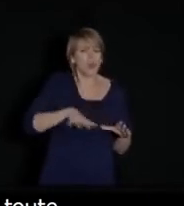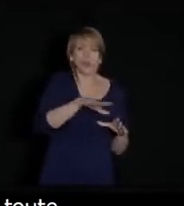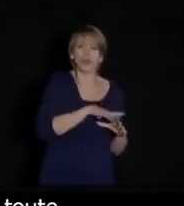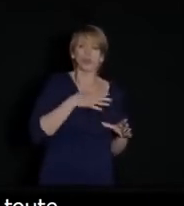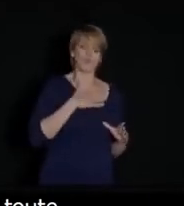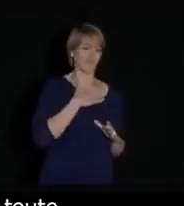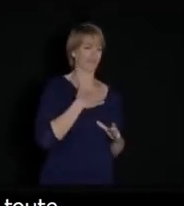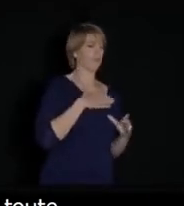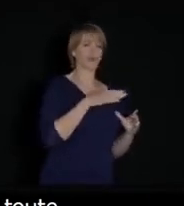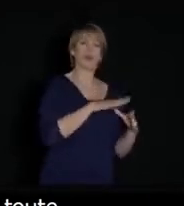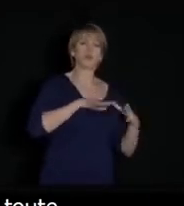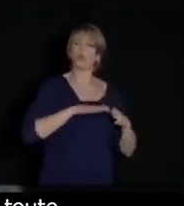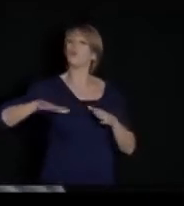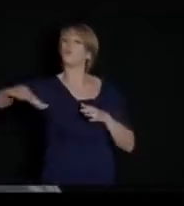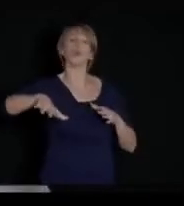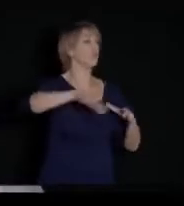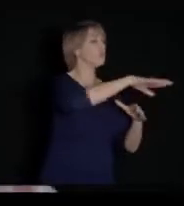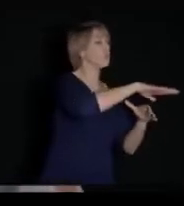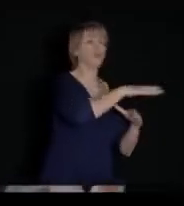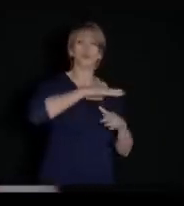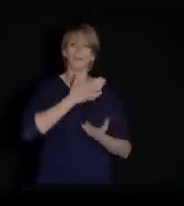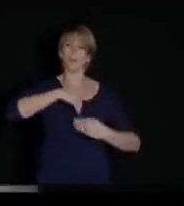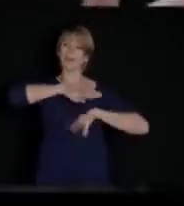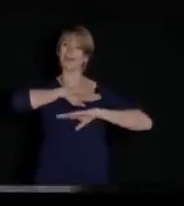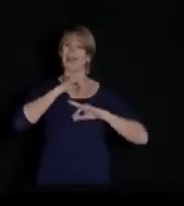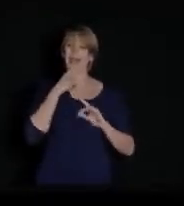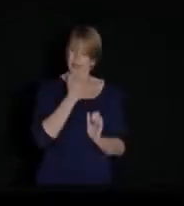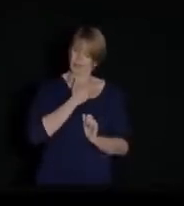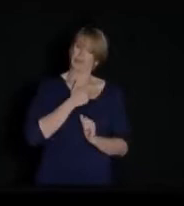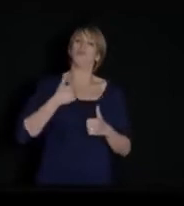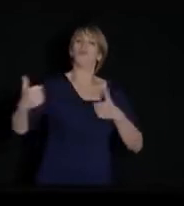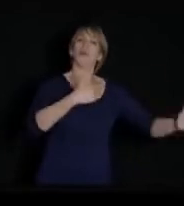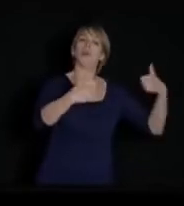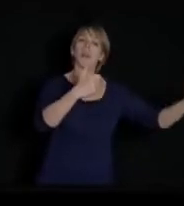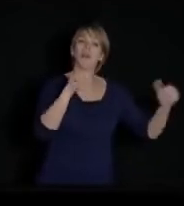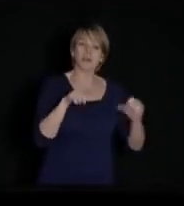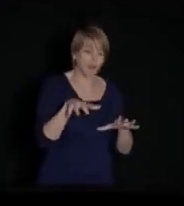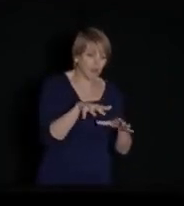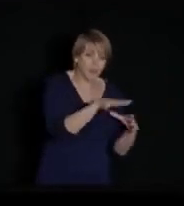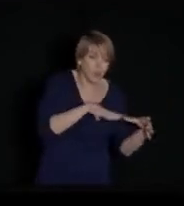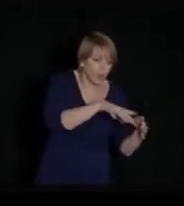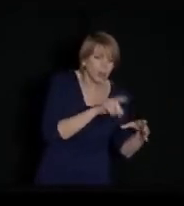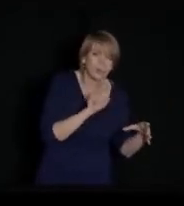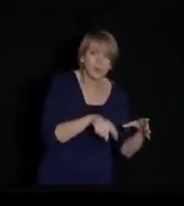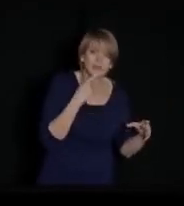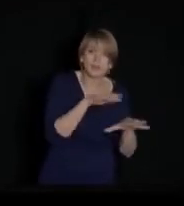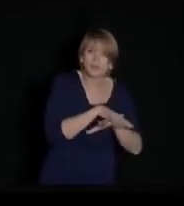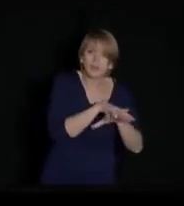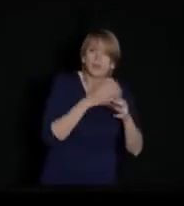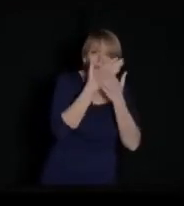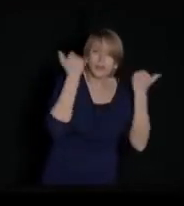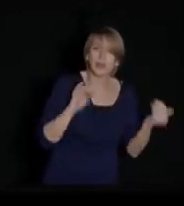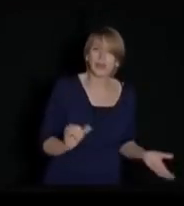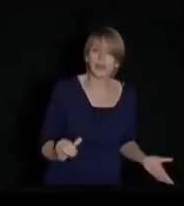zones exclusives économiques. C'est à nous, rien qu'à nous. Les uns, les autres, chacun. Il y a des endroits où on ne sait pas. C'est une source de guerre.